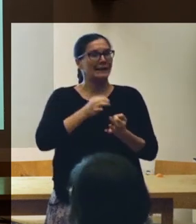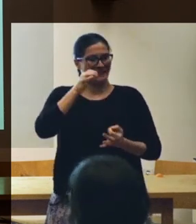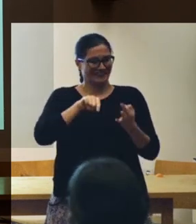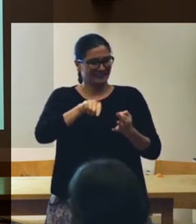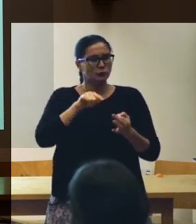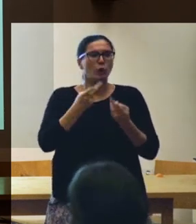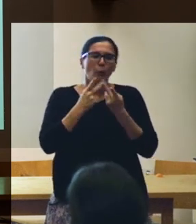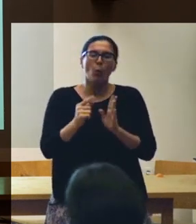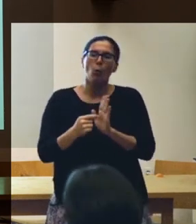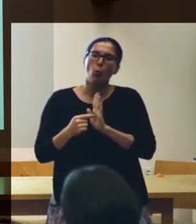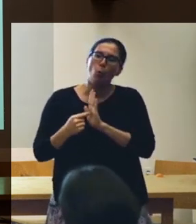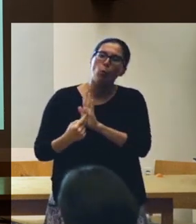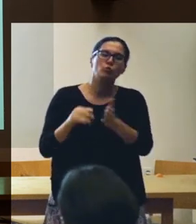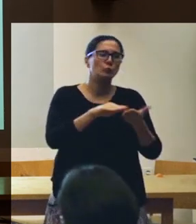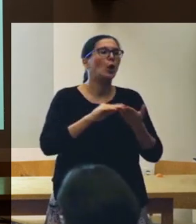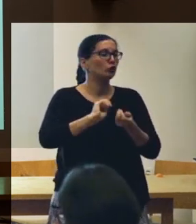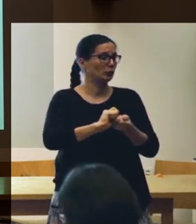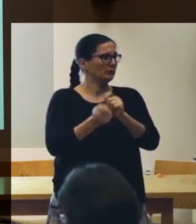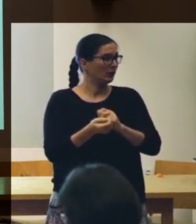ve společnosti.